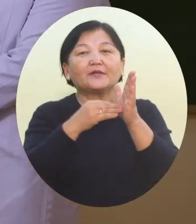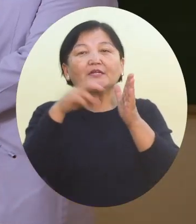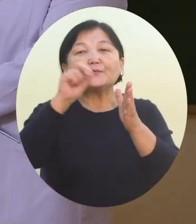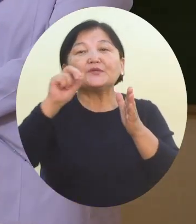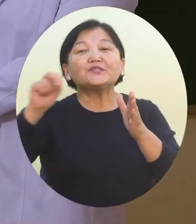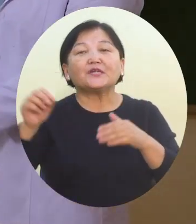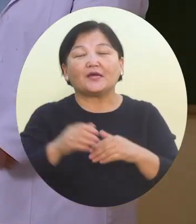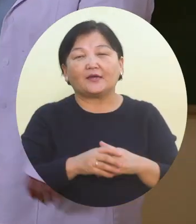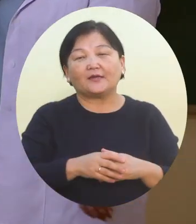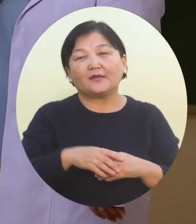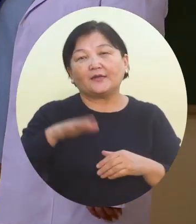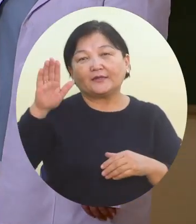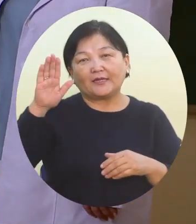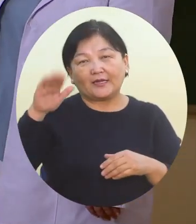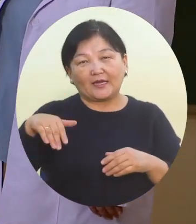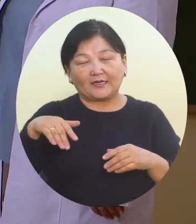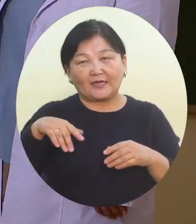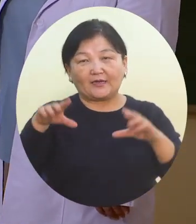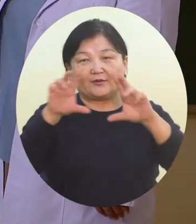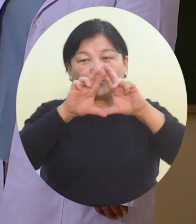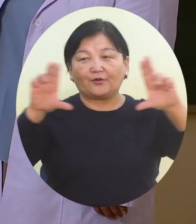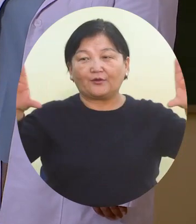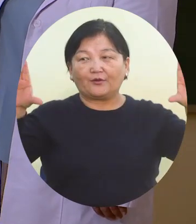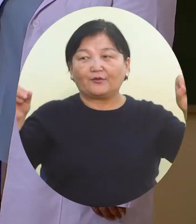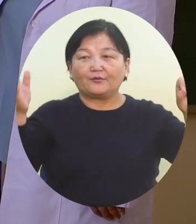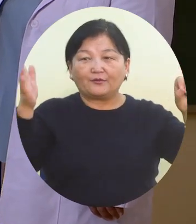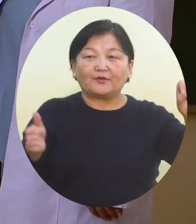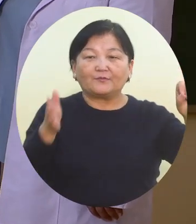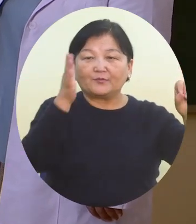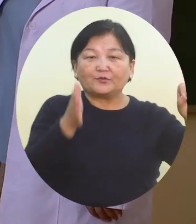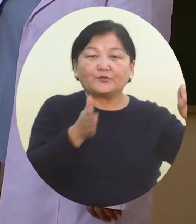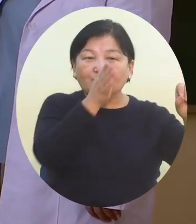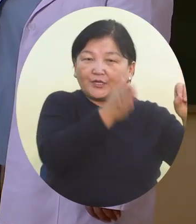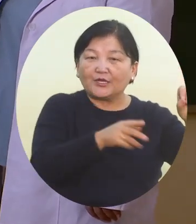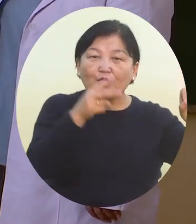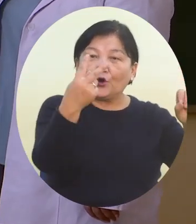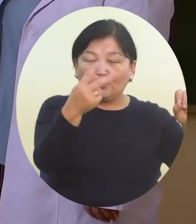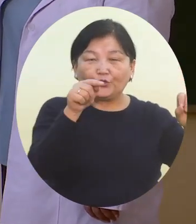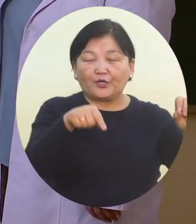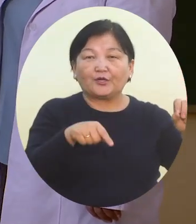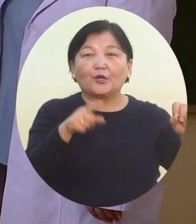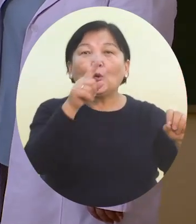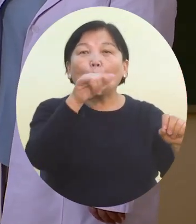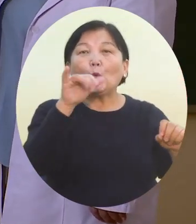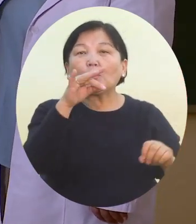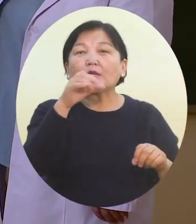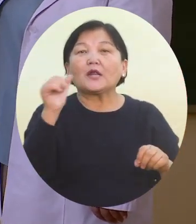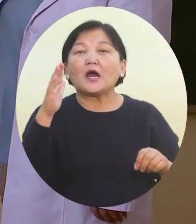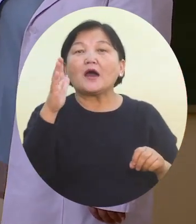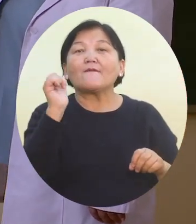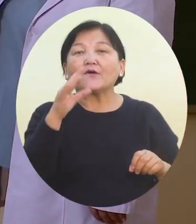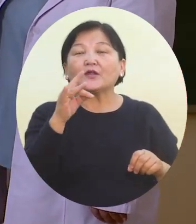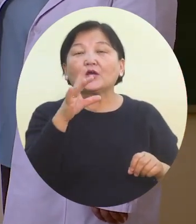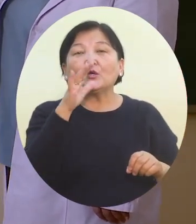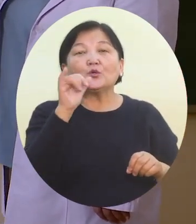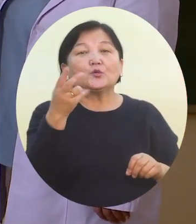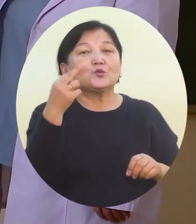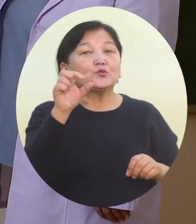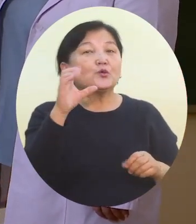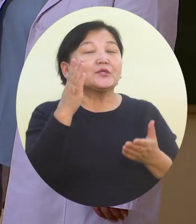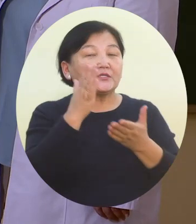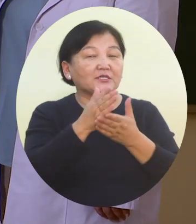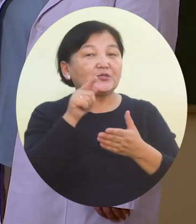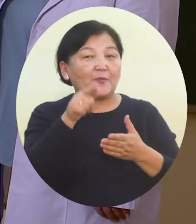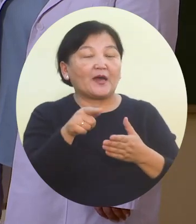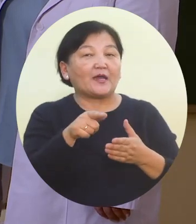За дараагийн зурган дээр бол бидний хураагуур гэж нэрлэгдэж байгаа судас мань байж байна. За хураагуур судас мань бусдаас ялгадах ялгаа